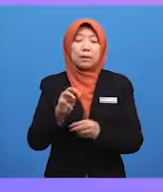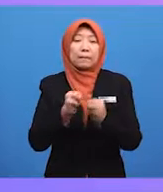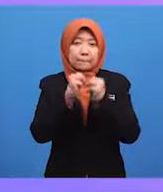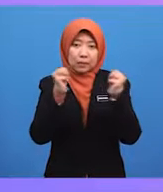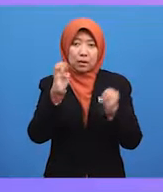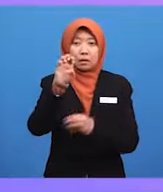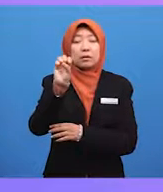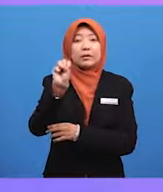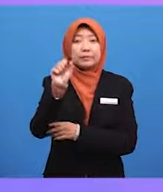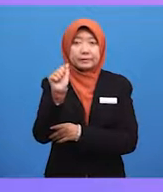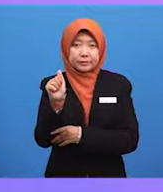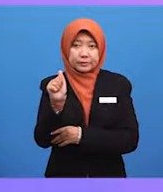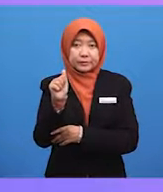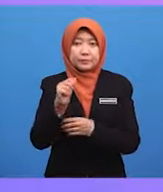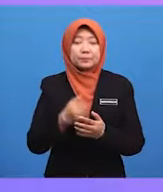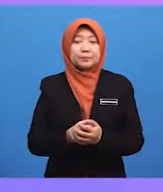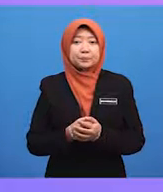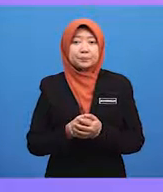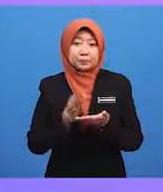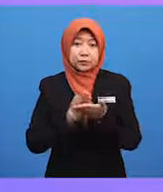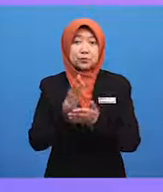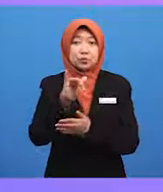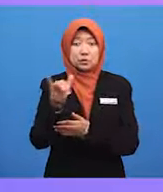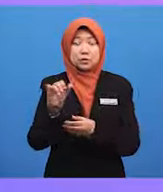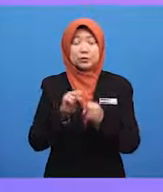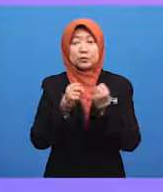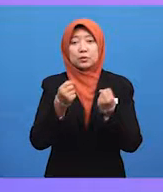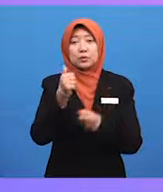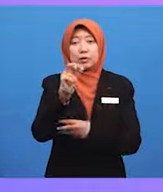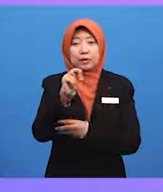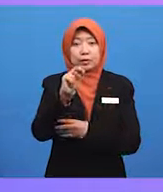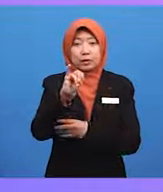Esa. Surah An-Nisa ayat 48.